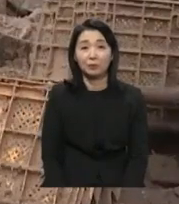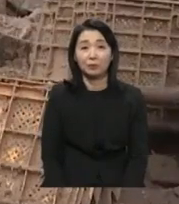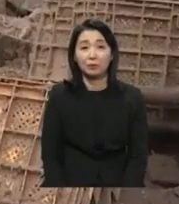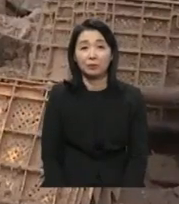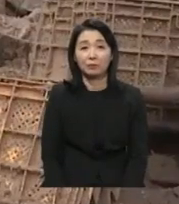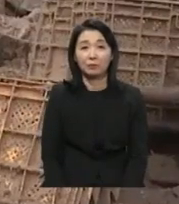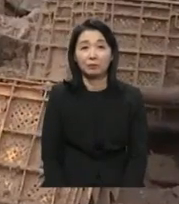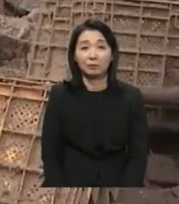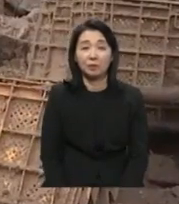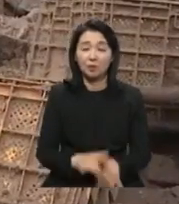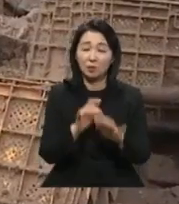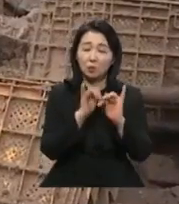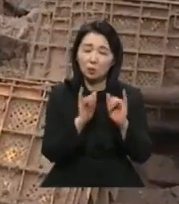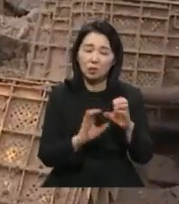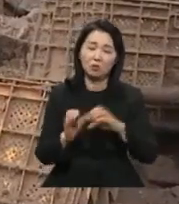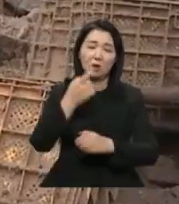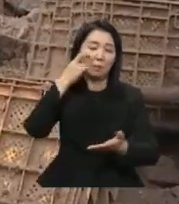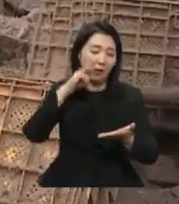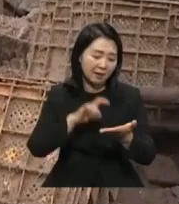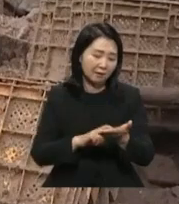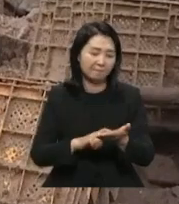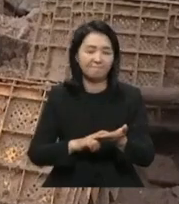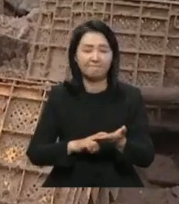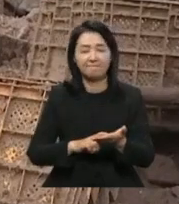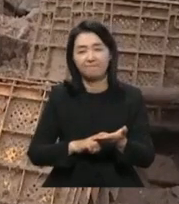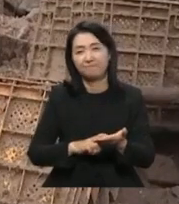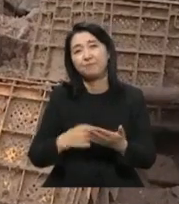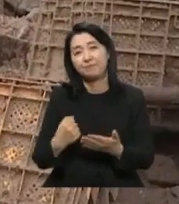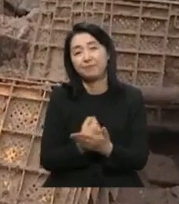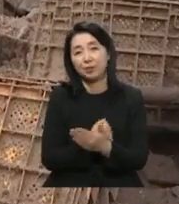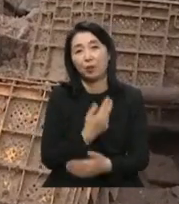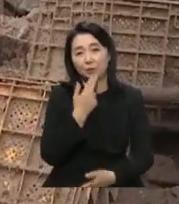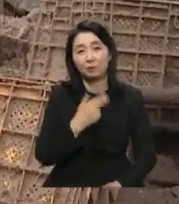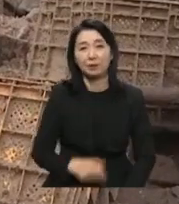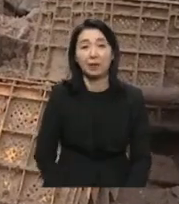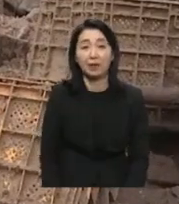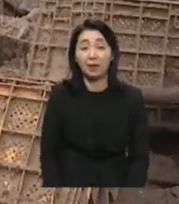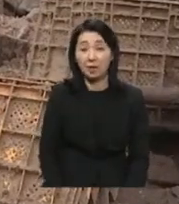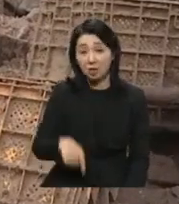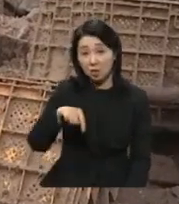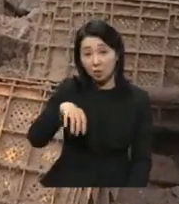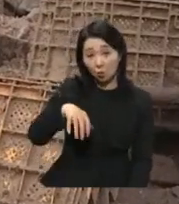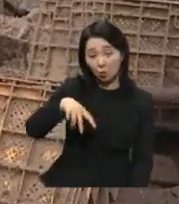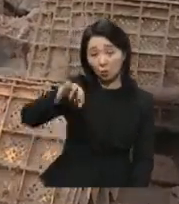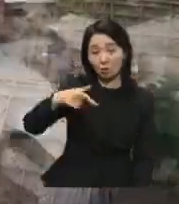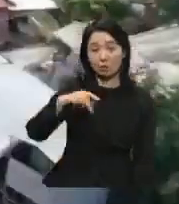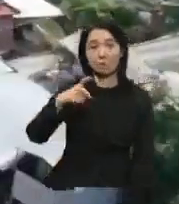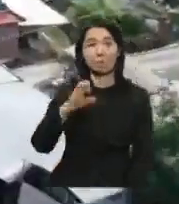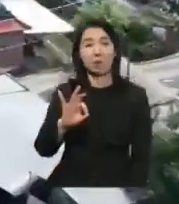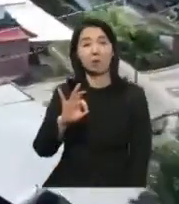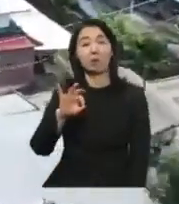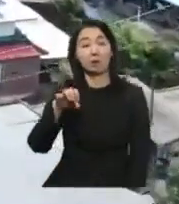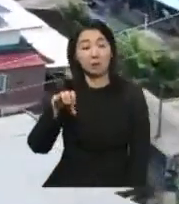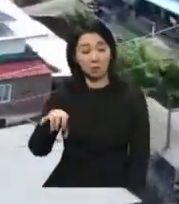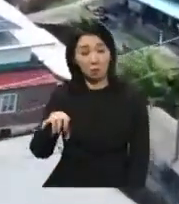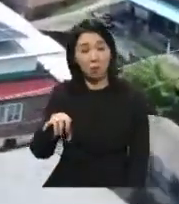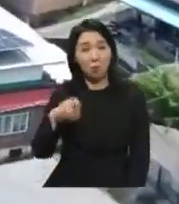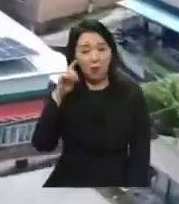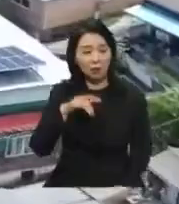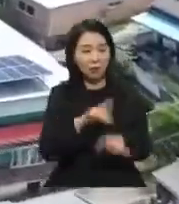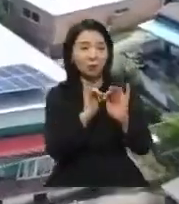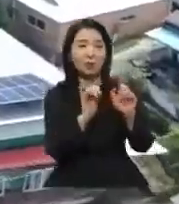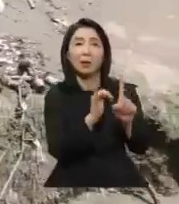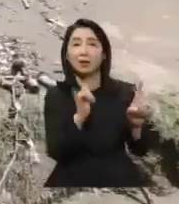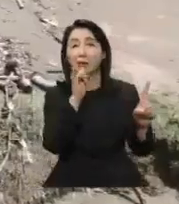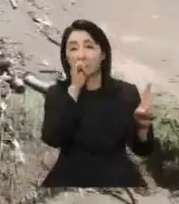네 안타깝게도 실종자를 추가로 발견했다는 소식은 들려오지 않고 있습니다 제가 나와있는 이곳 진평리 마을에서도 실종자가 한 명